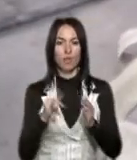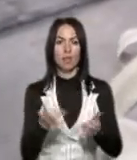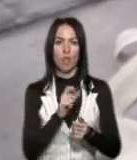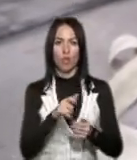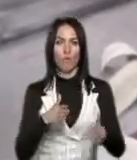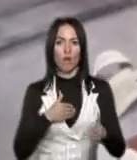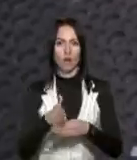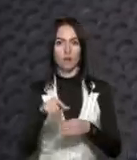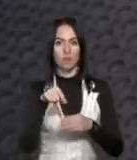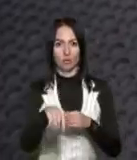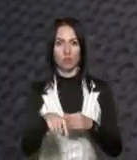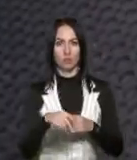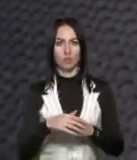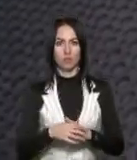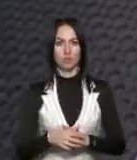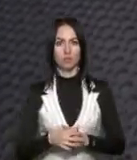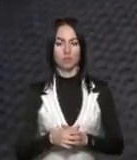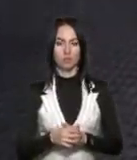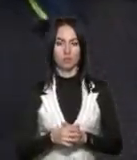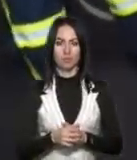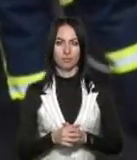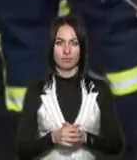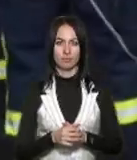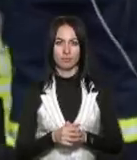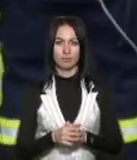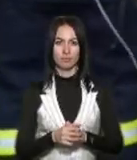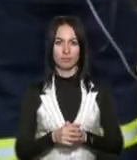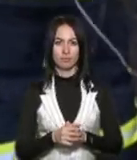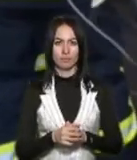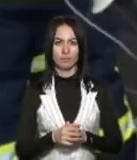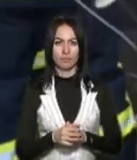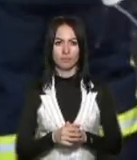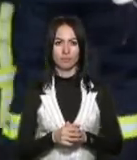туди. Апарати перевірять.